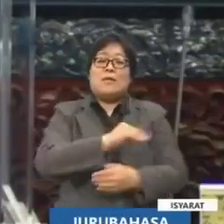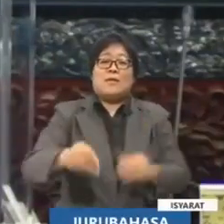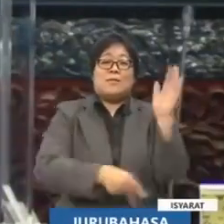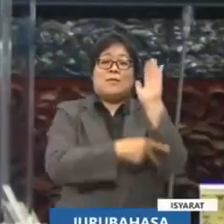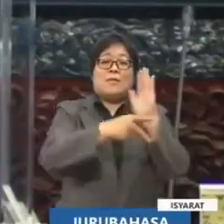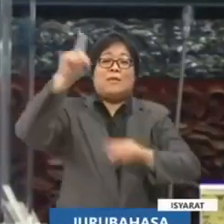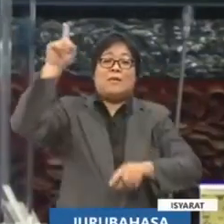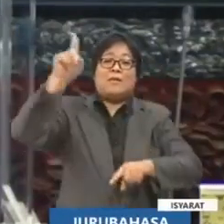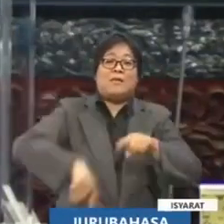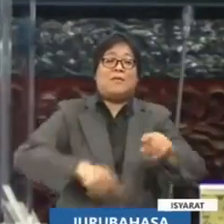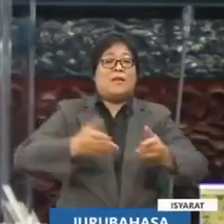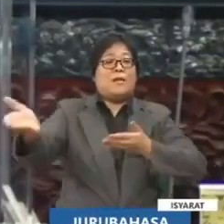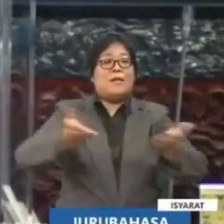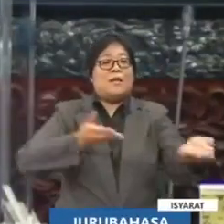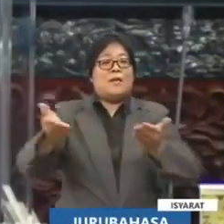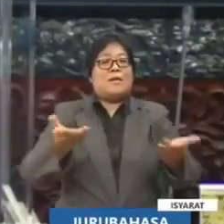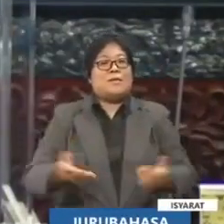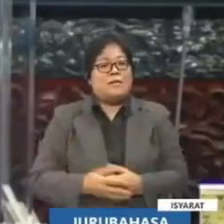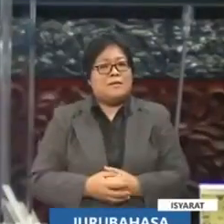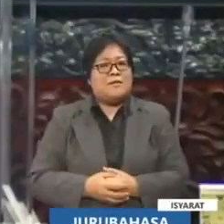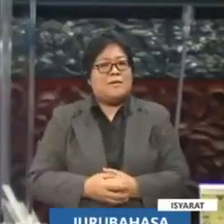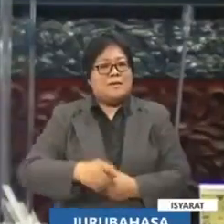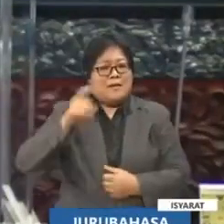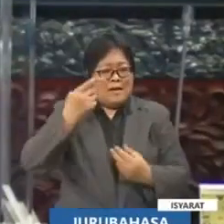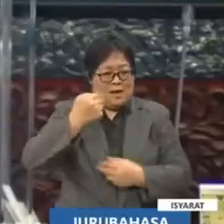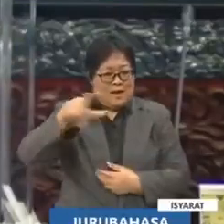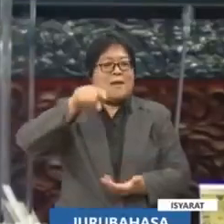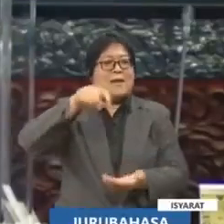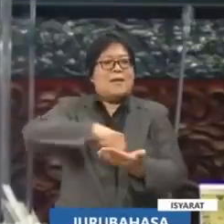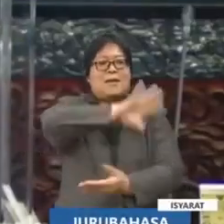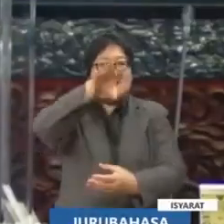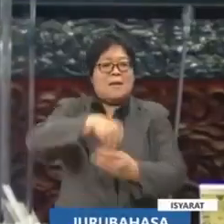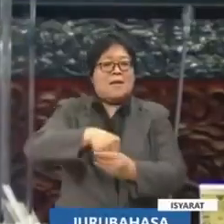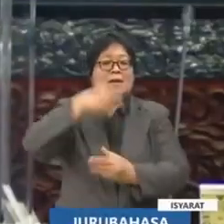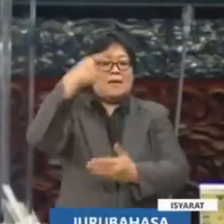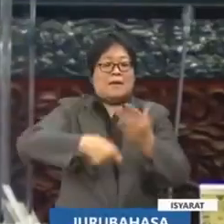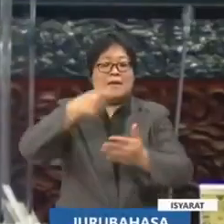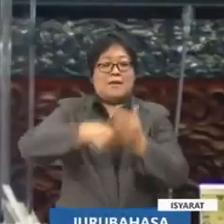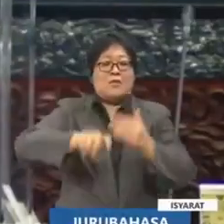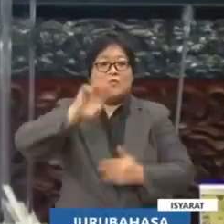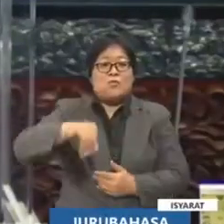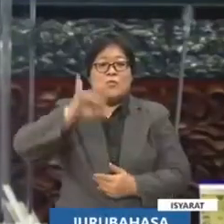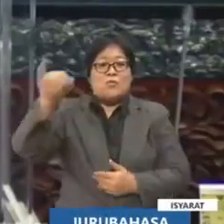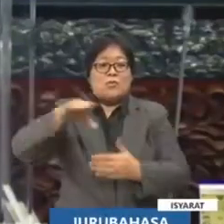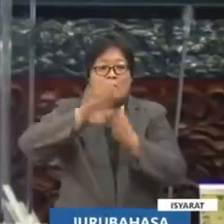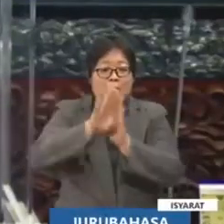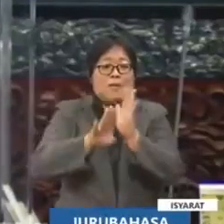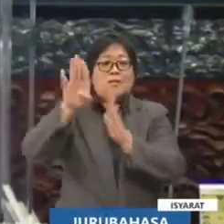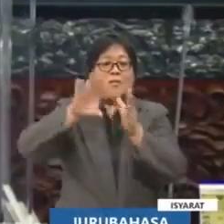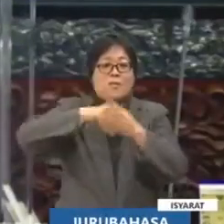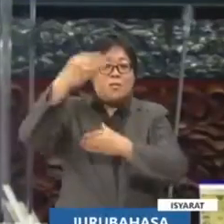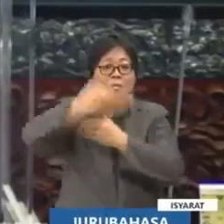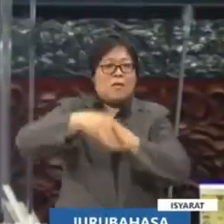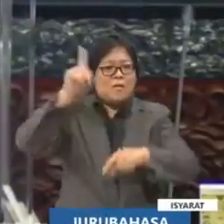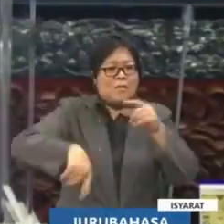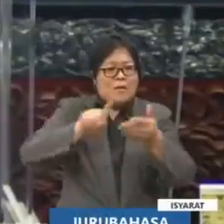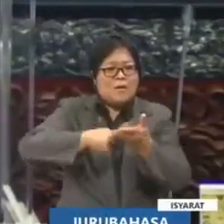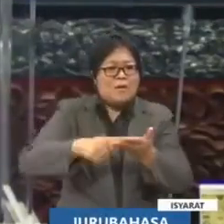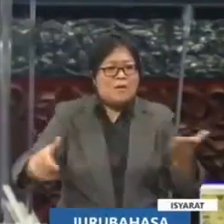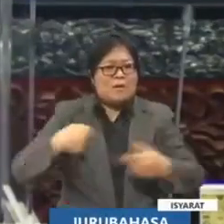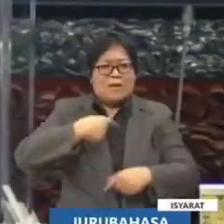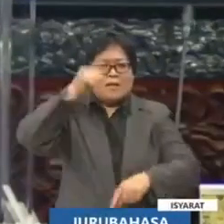parlimen tidak boleh dilayan seperti ini. Hal yang melibatkan ratusan bilion ringgit dibawa keluar tak boleh disiasat.